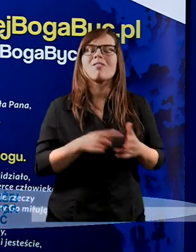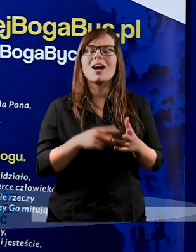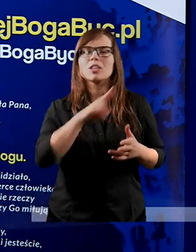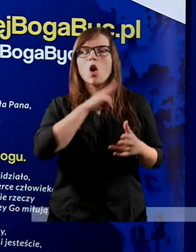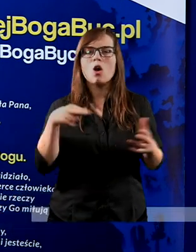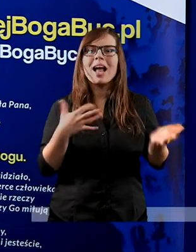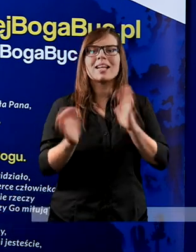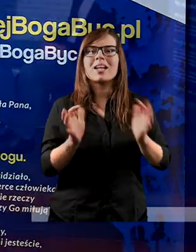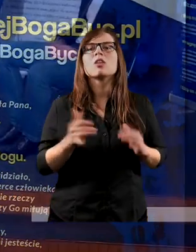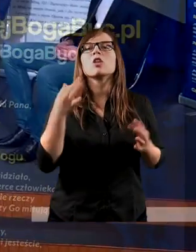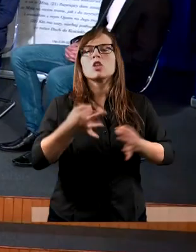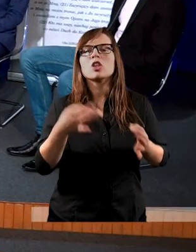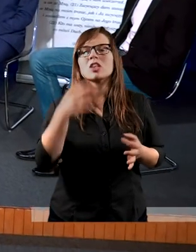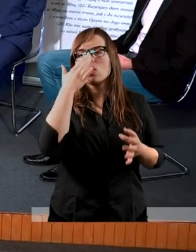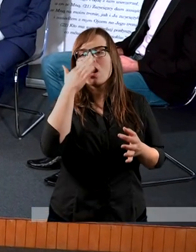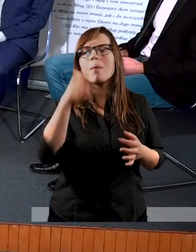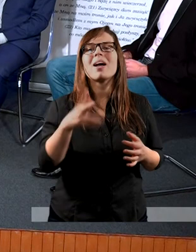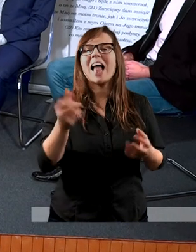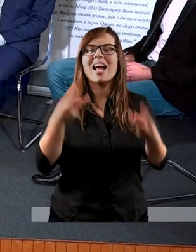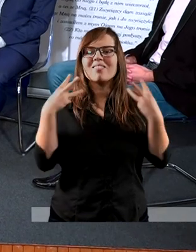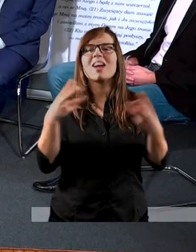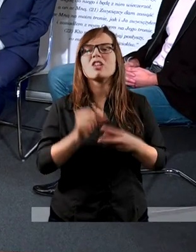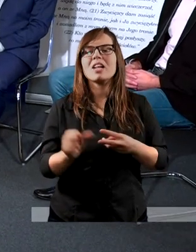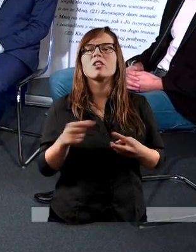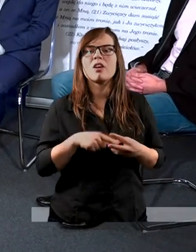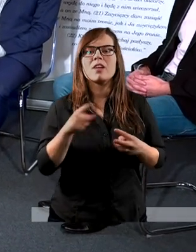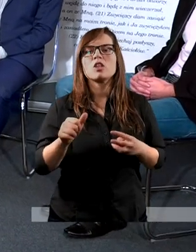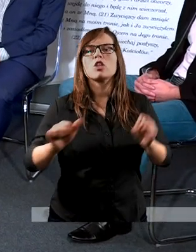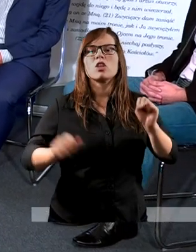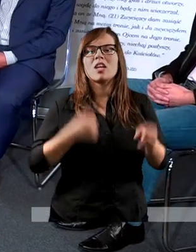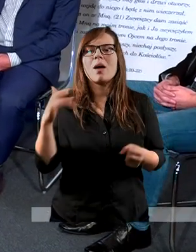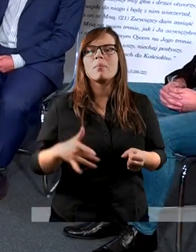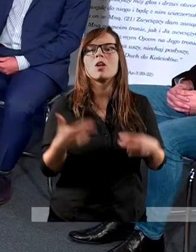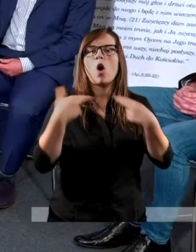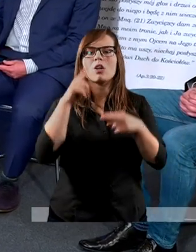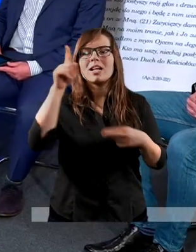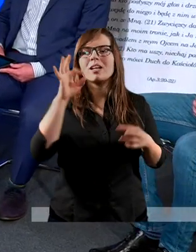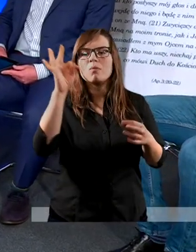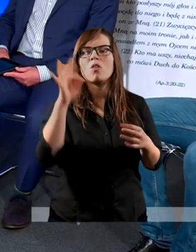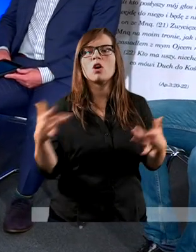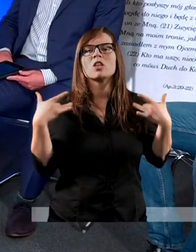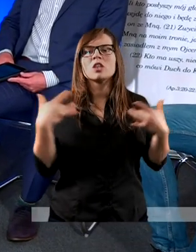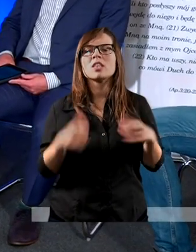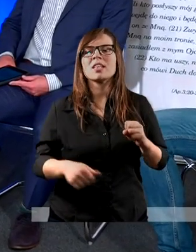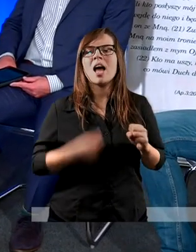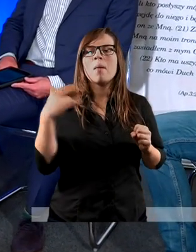nas. I to dzisiaj chyba to jest najistotniejsze, żeby oddać Jemu swoje życie,